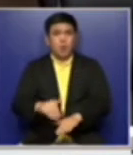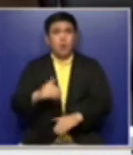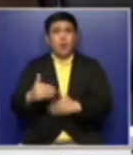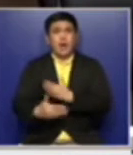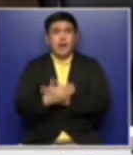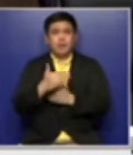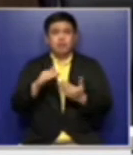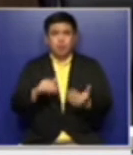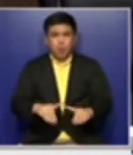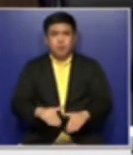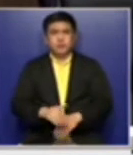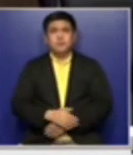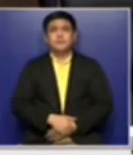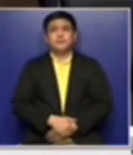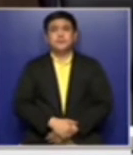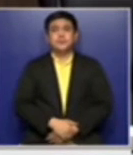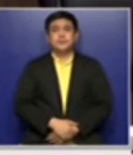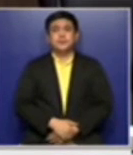ปดังเดิม